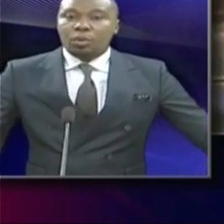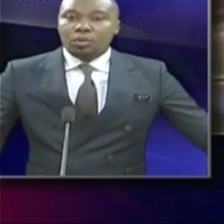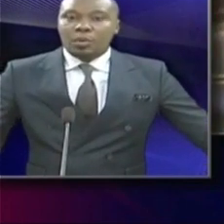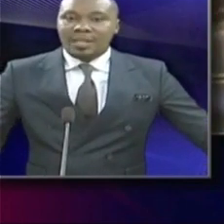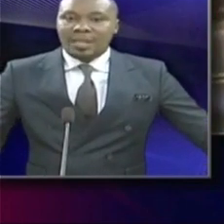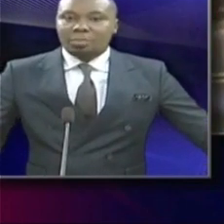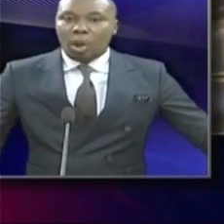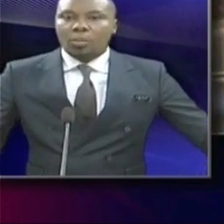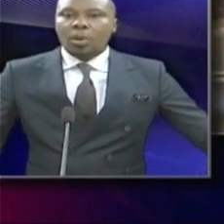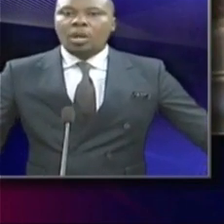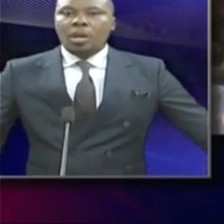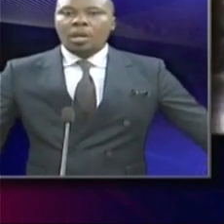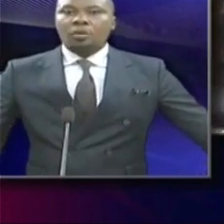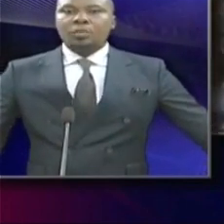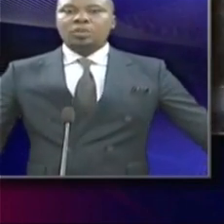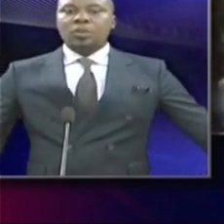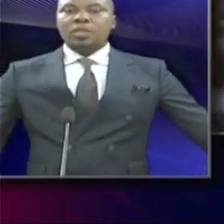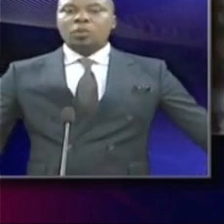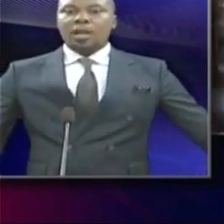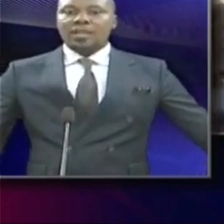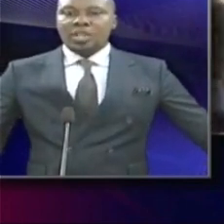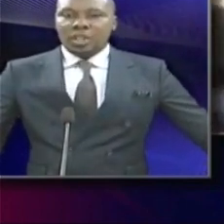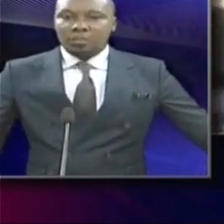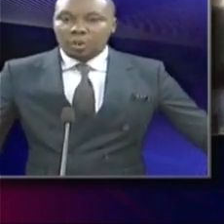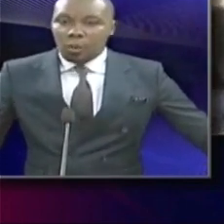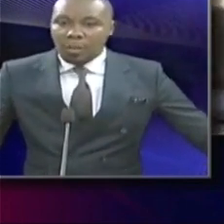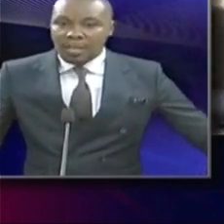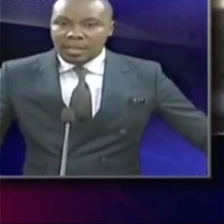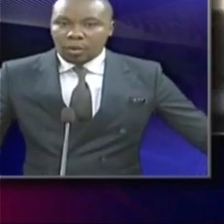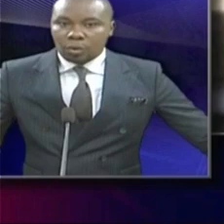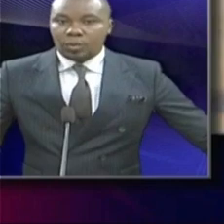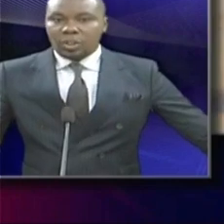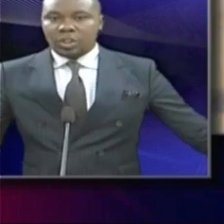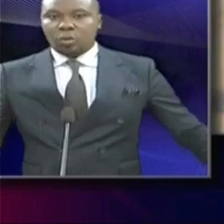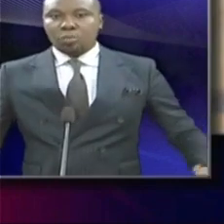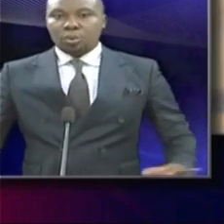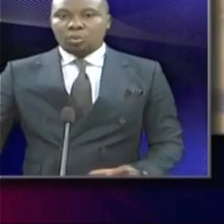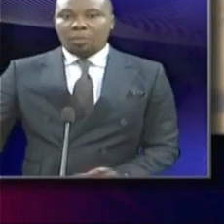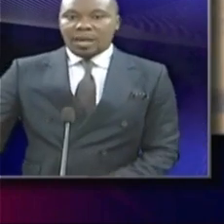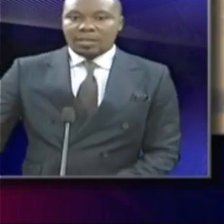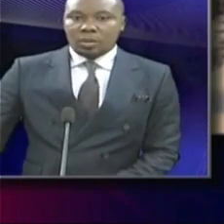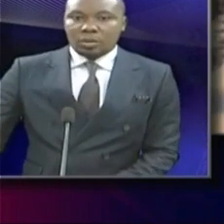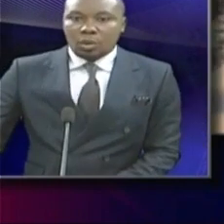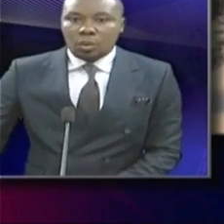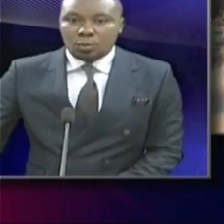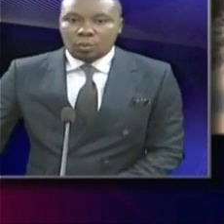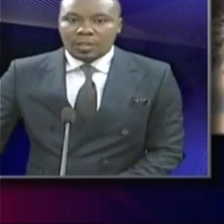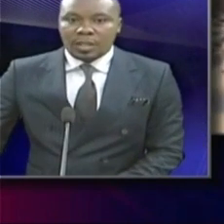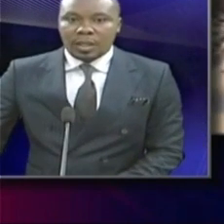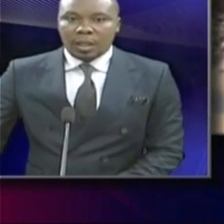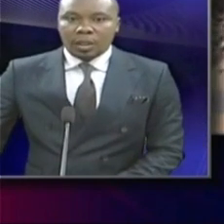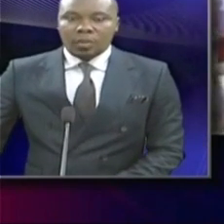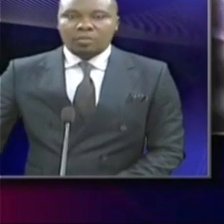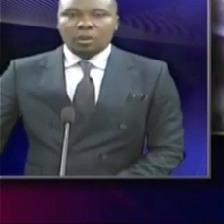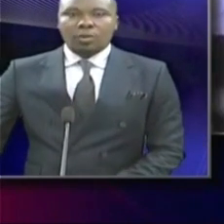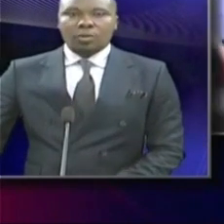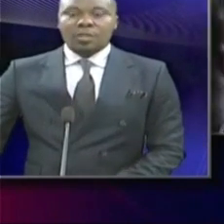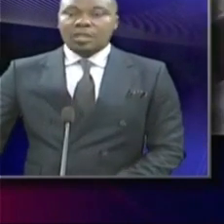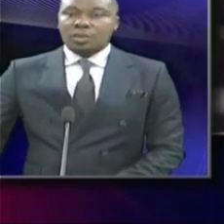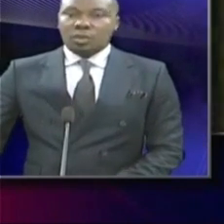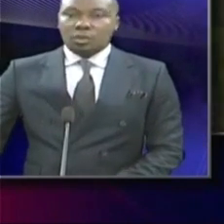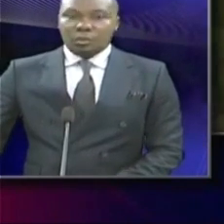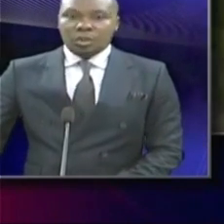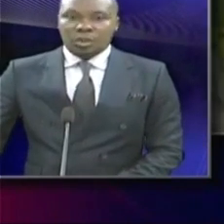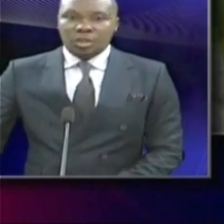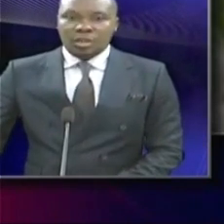pour rendre saine et propre la commune de Lingwala. Sachets, bouteilles en plastique et autres déchets n'ont plus de place dans le quotidien des habitants de